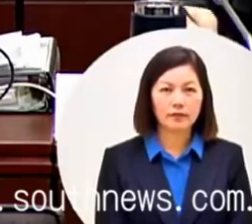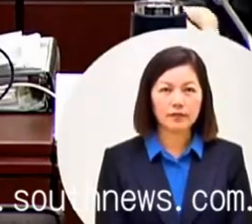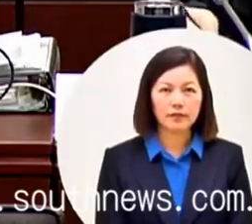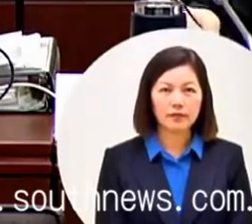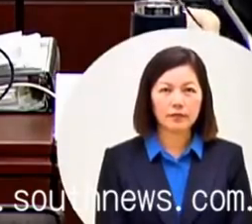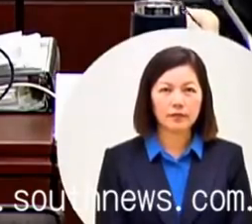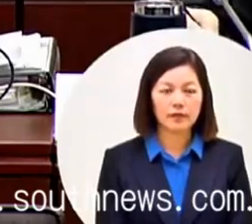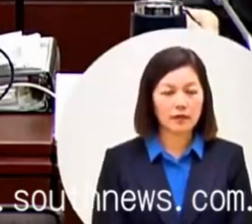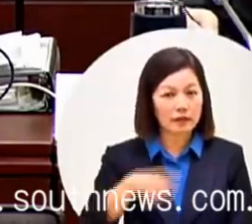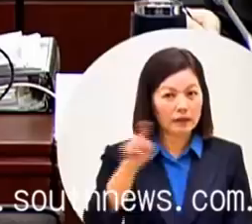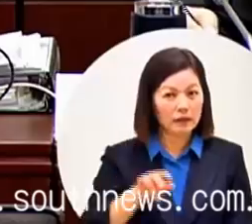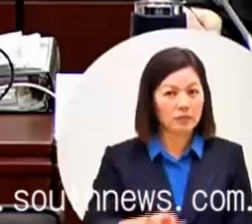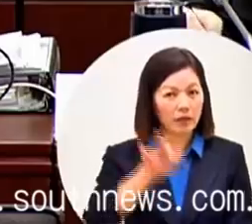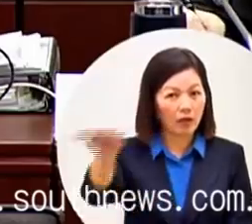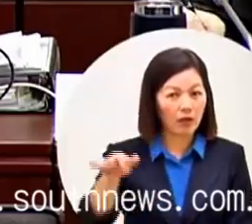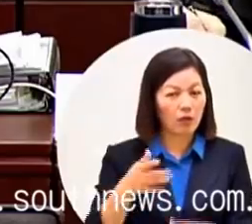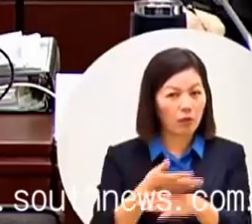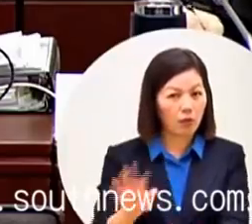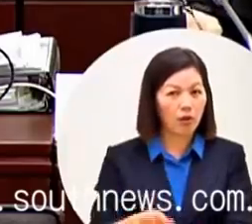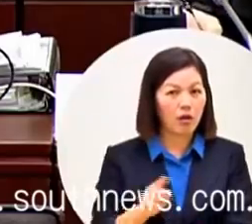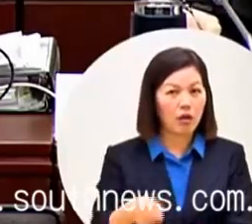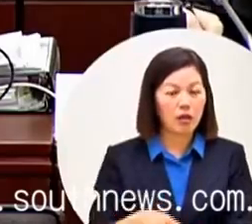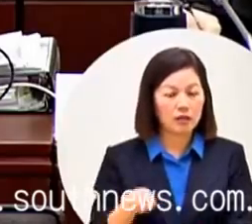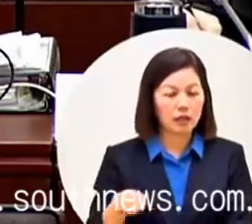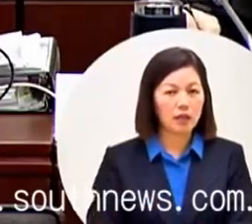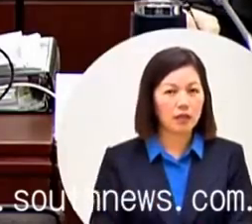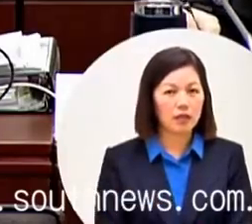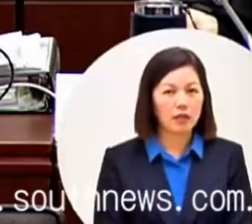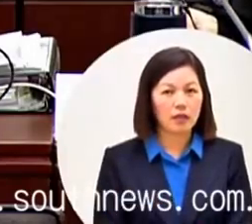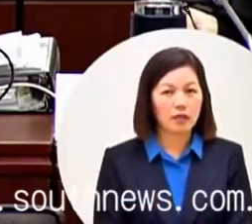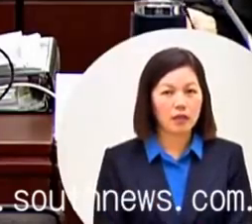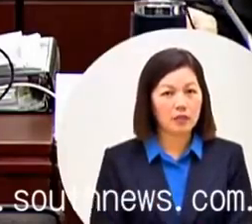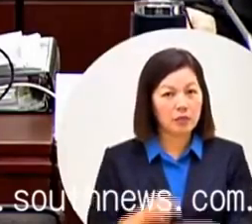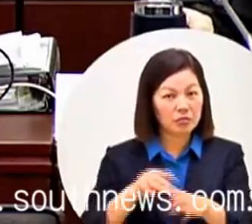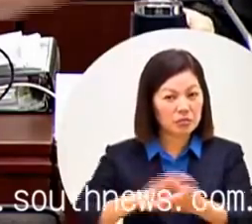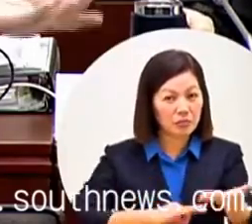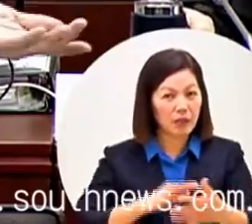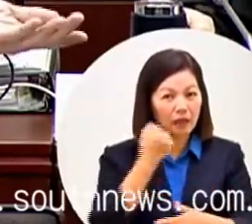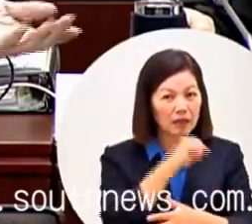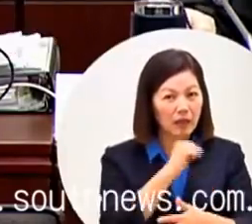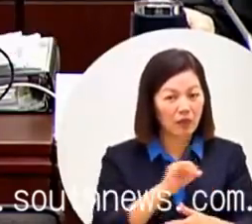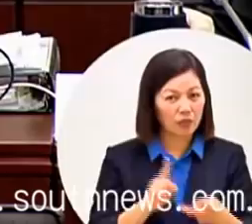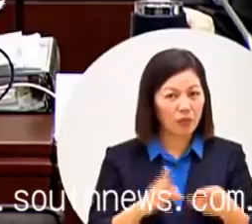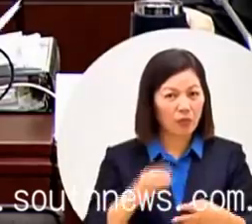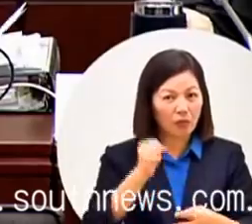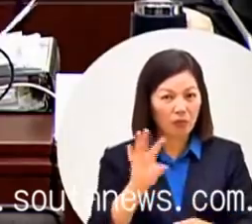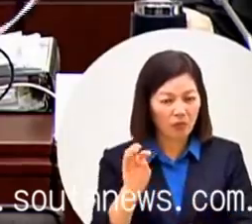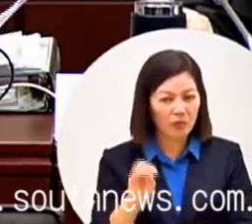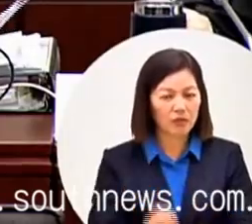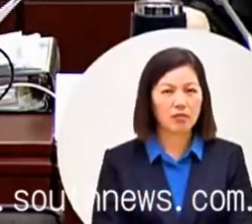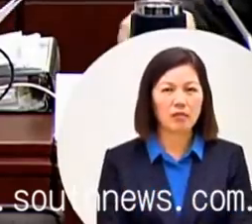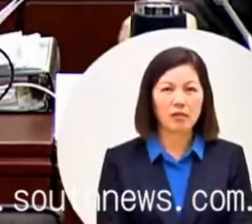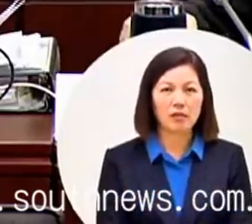对，你们也去过大陆，你们自己在那边五位议员质询我，你们有出卖台湾的主权吗？不可能啊！诚如刚